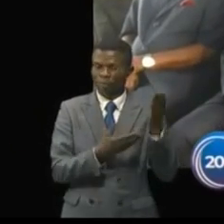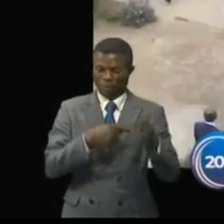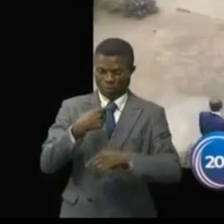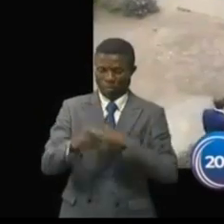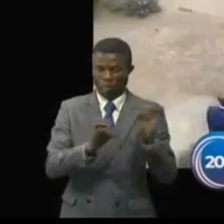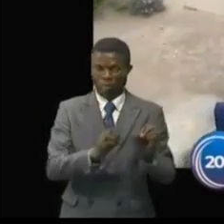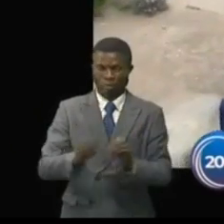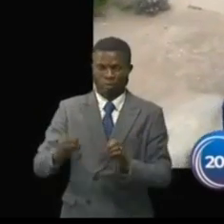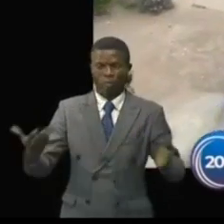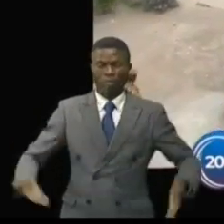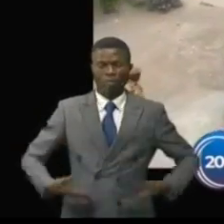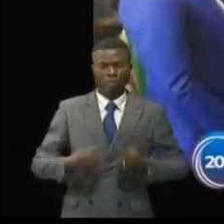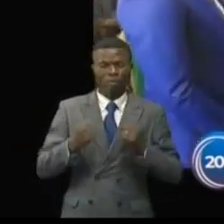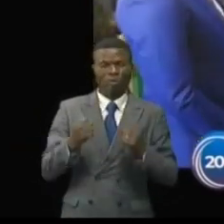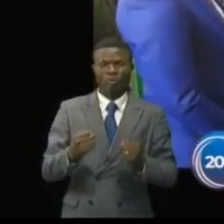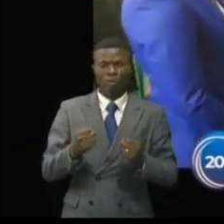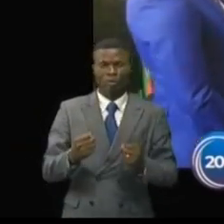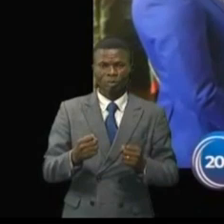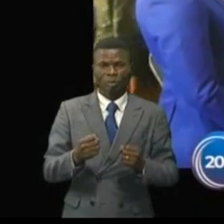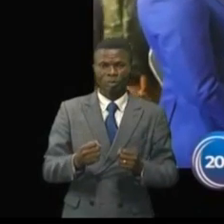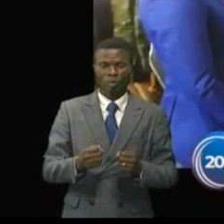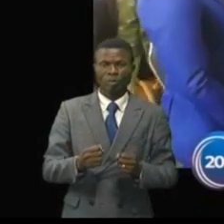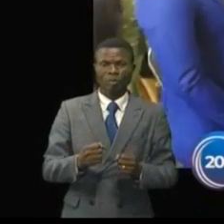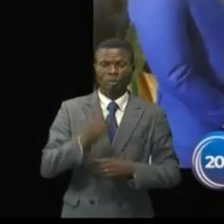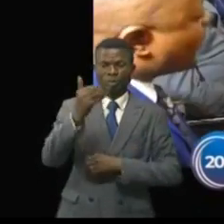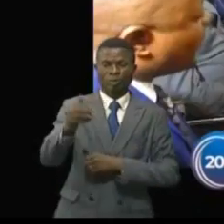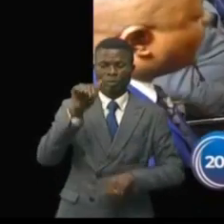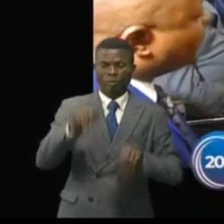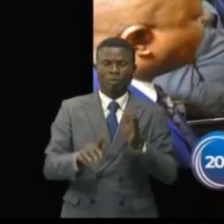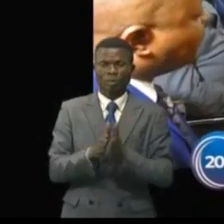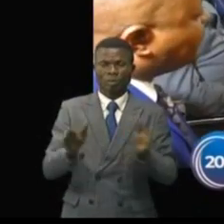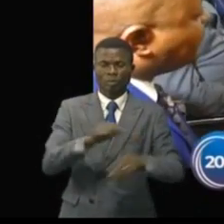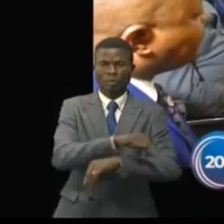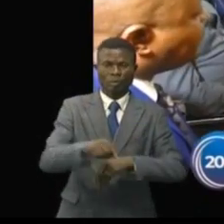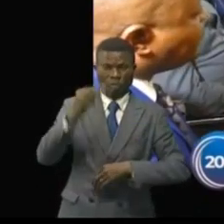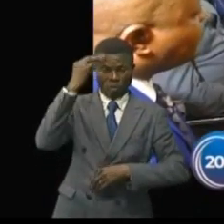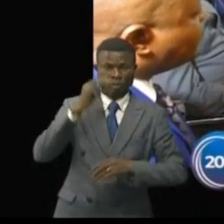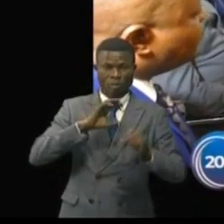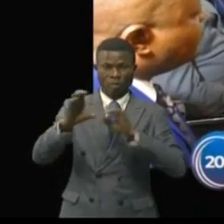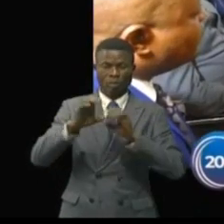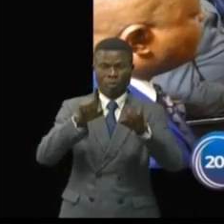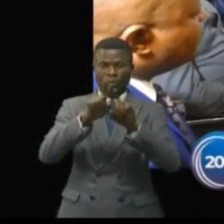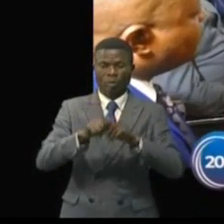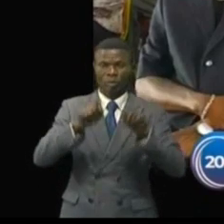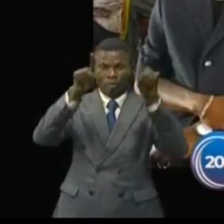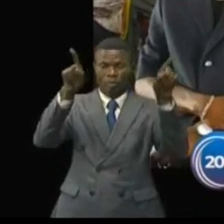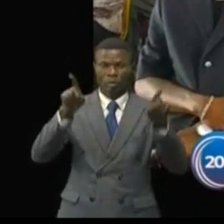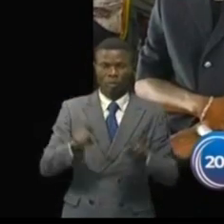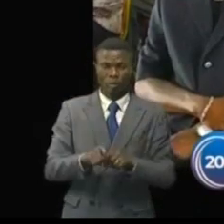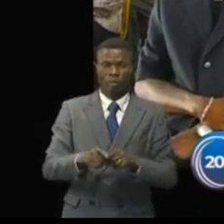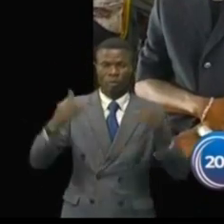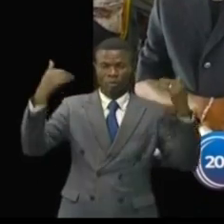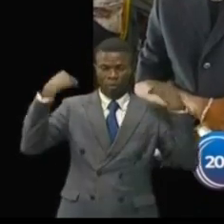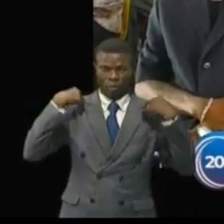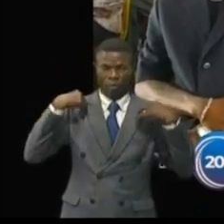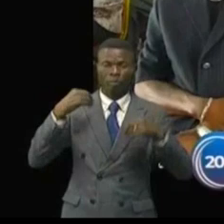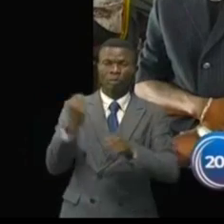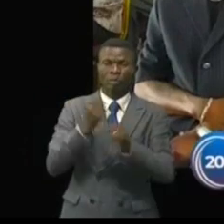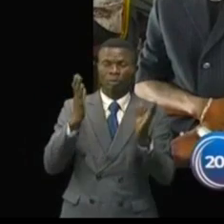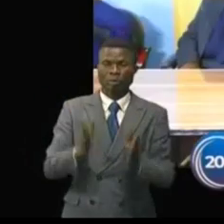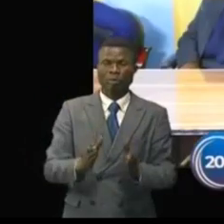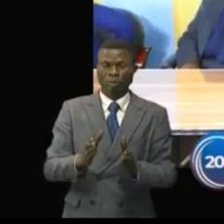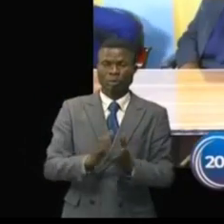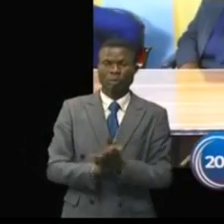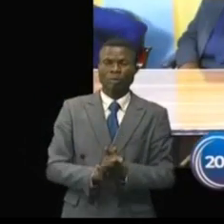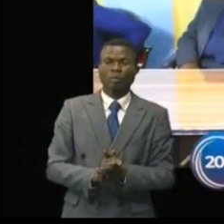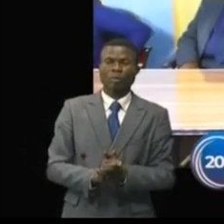une ambiance bon enfant. Devant le secrétaire général du ministère de la Communication et Médias, les cadres et agents de l'Agence congolaise de